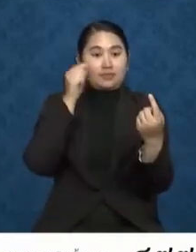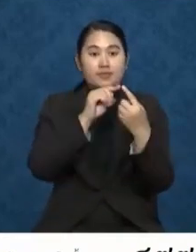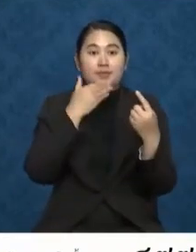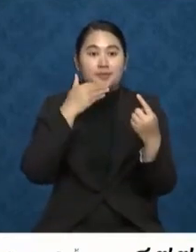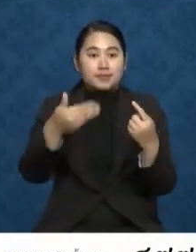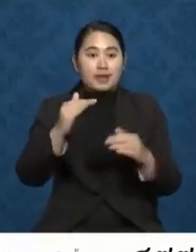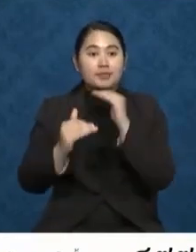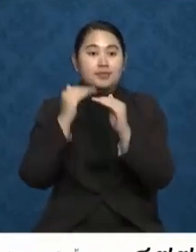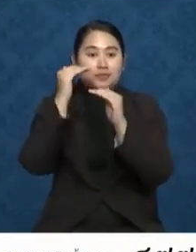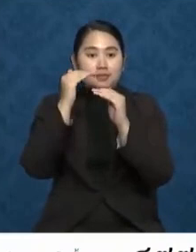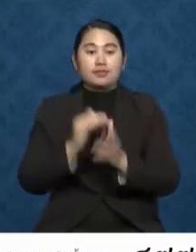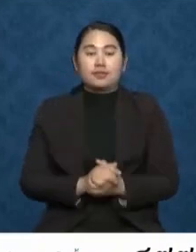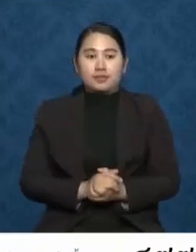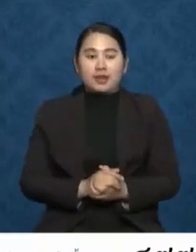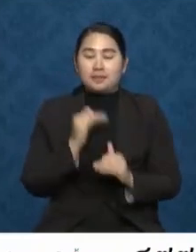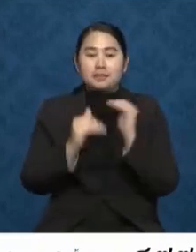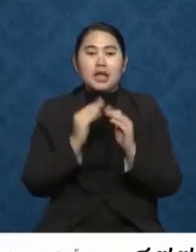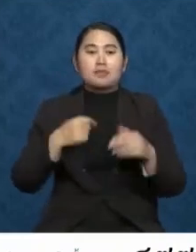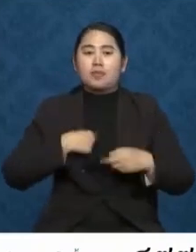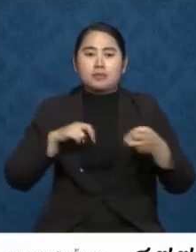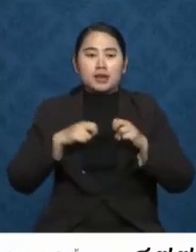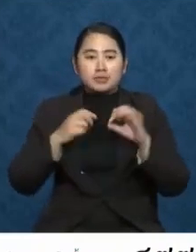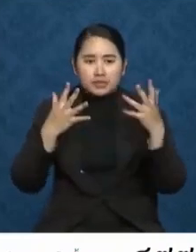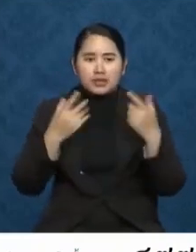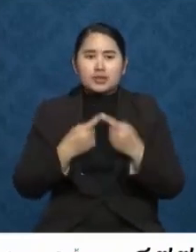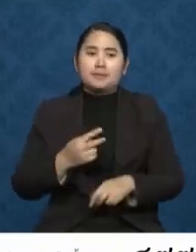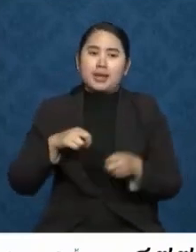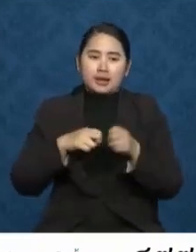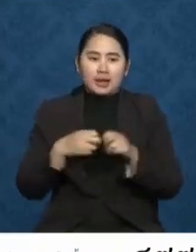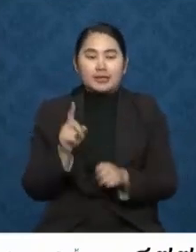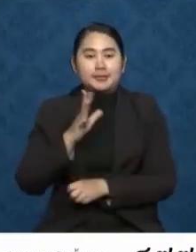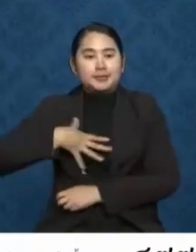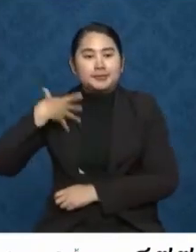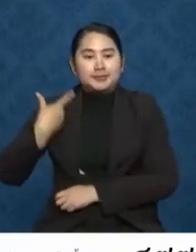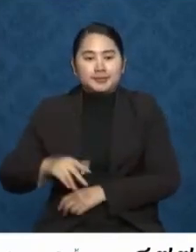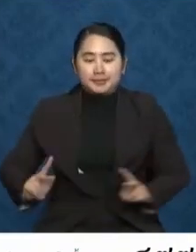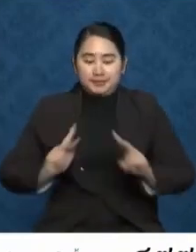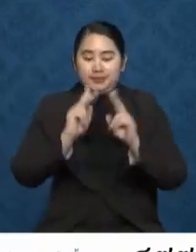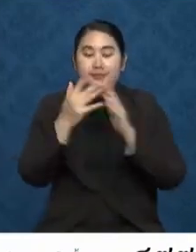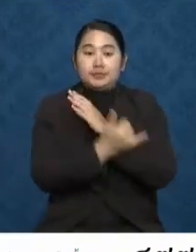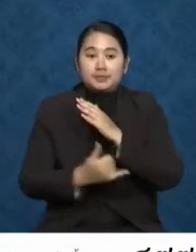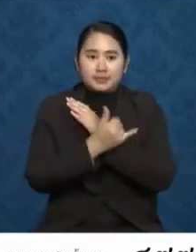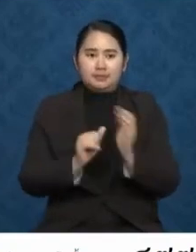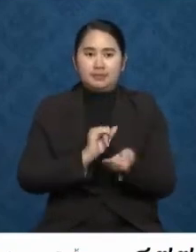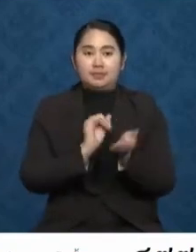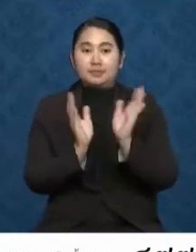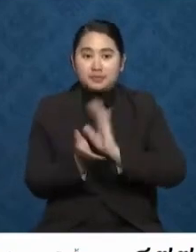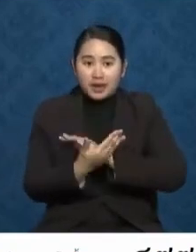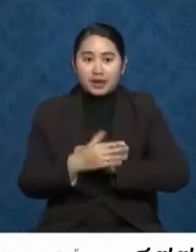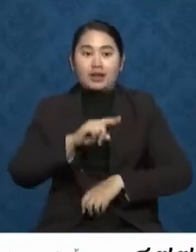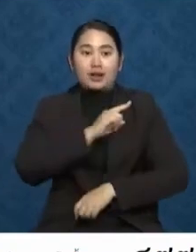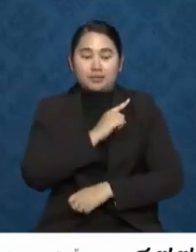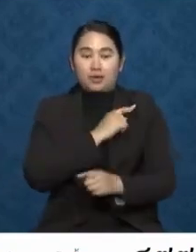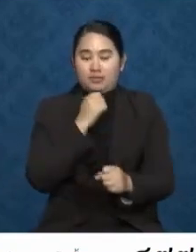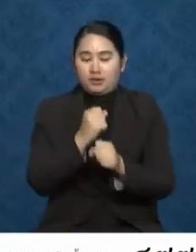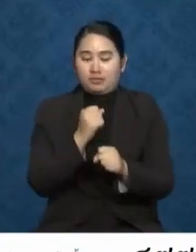งยืนเรื่องการพัฒนาผมไม่ติดกับท่านประธานแต่ที่ติดใจคือการที่กระทรวงการต่างประเทศจะกลายสภาพเป็นหน่วยรับผิดชอบหลัก